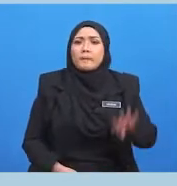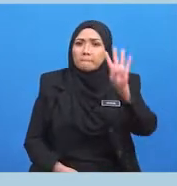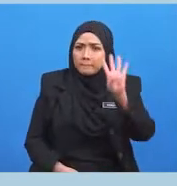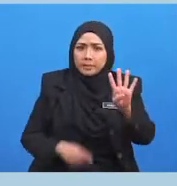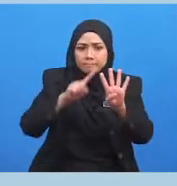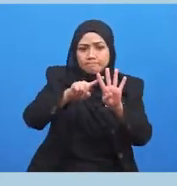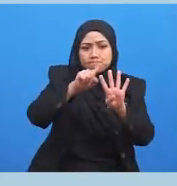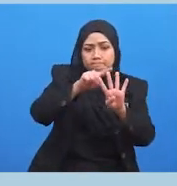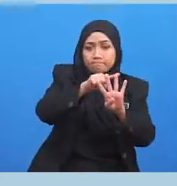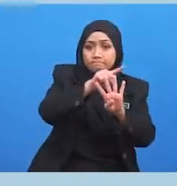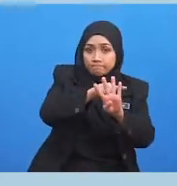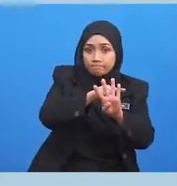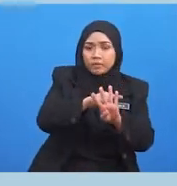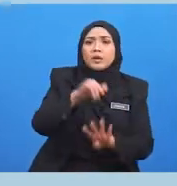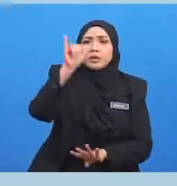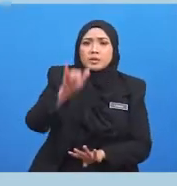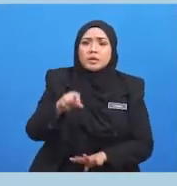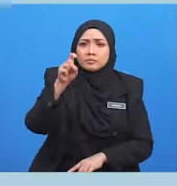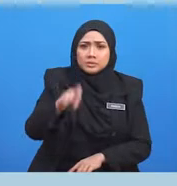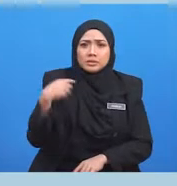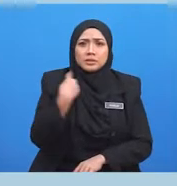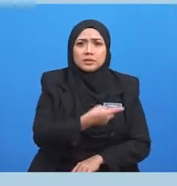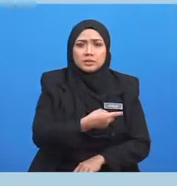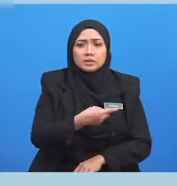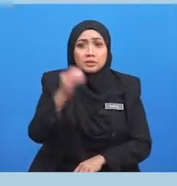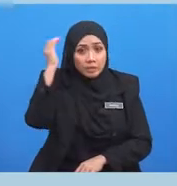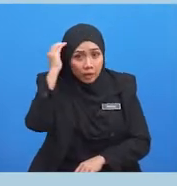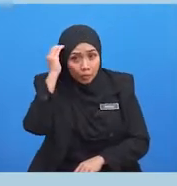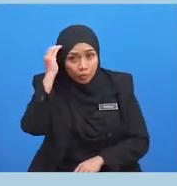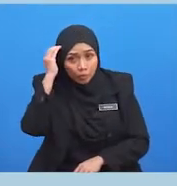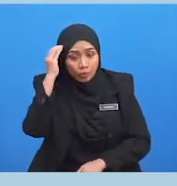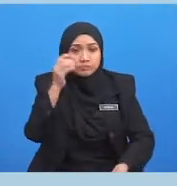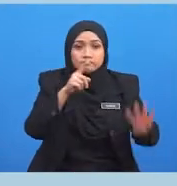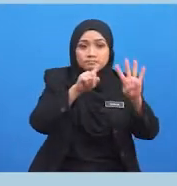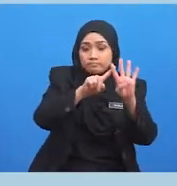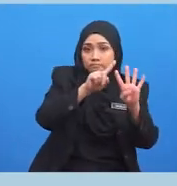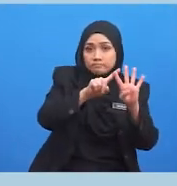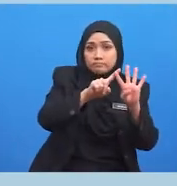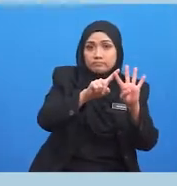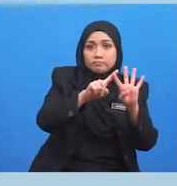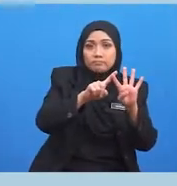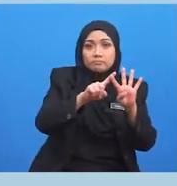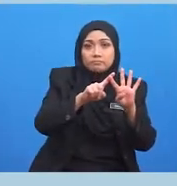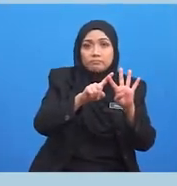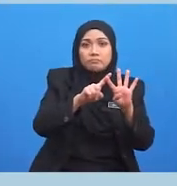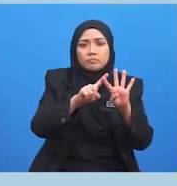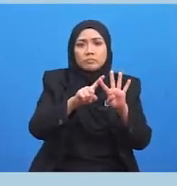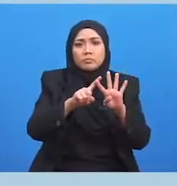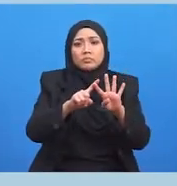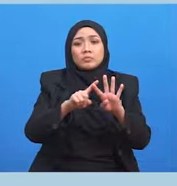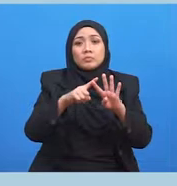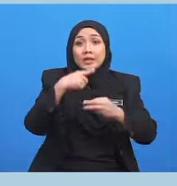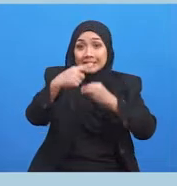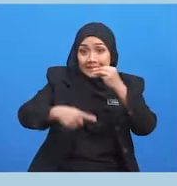4 perkara utama yang perlu diambil perhatian ialah, pertama, latar belakang